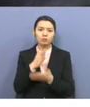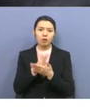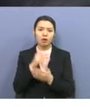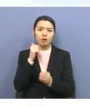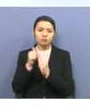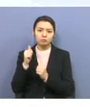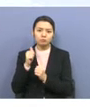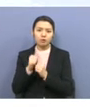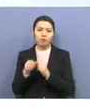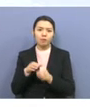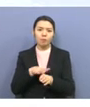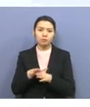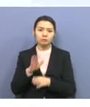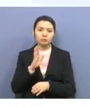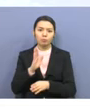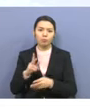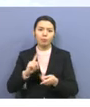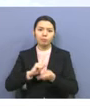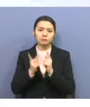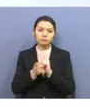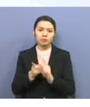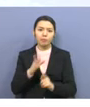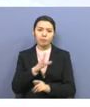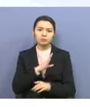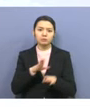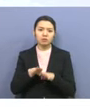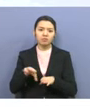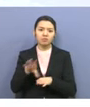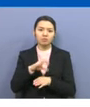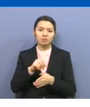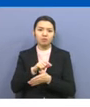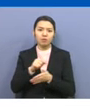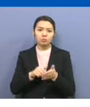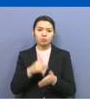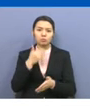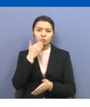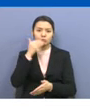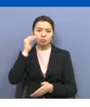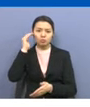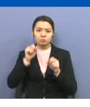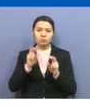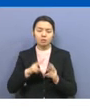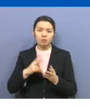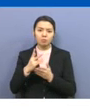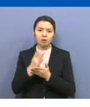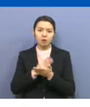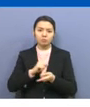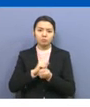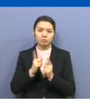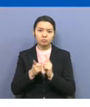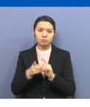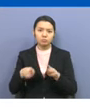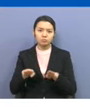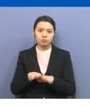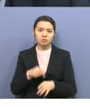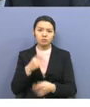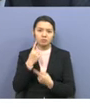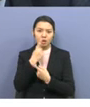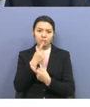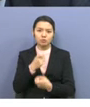кезең-кезеңмен іске асыруға ауыстырылды. Сондай-ақ барлық сұрақтар мен ұсыныстар ескеріліп, бағдарламаны түзету үшін жолданғанын айта кету